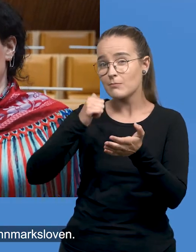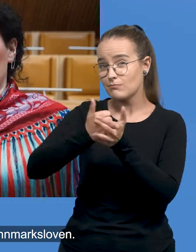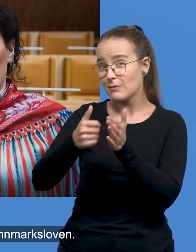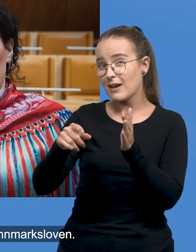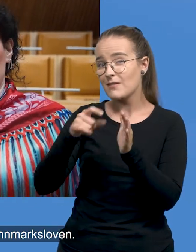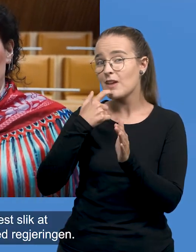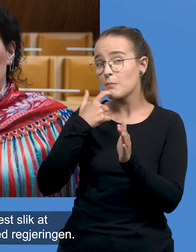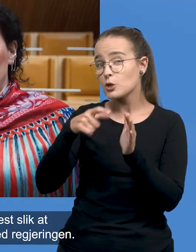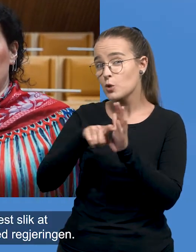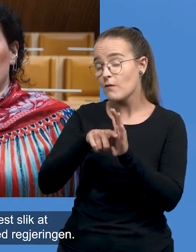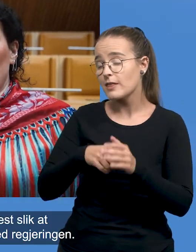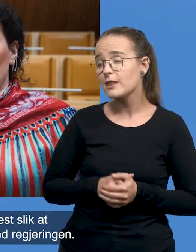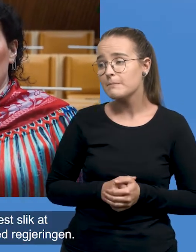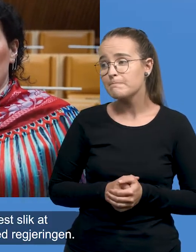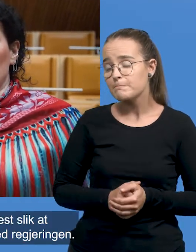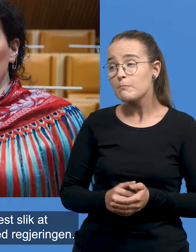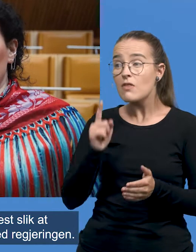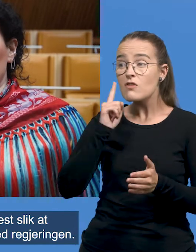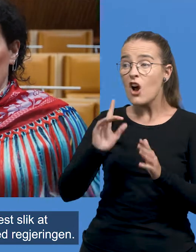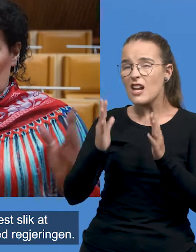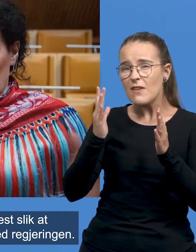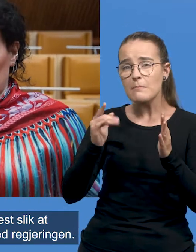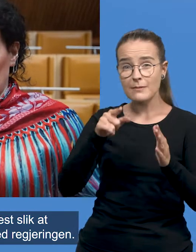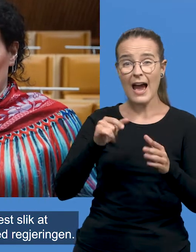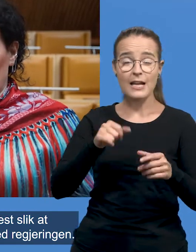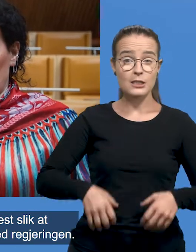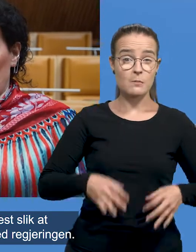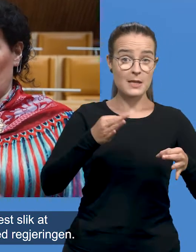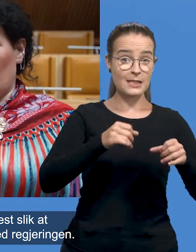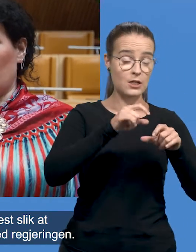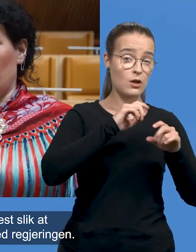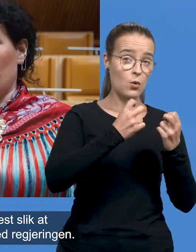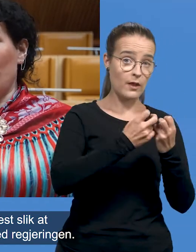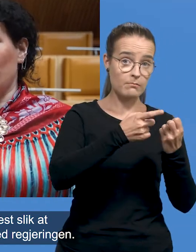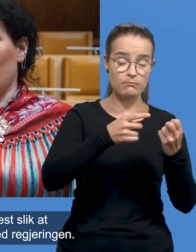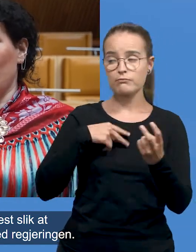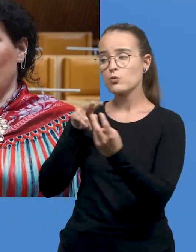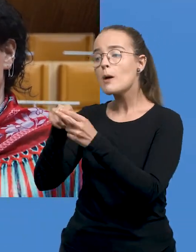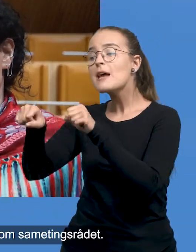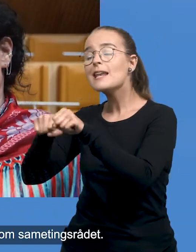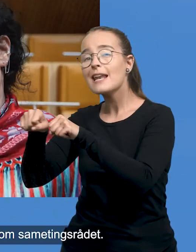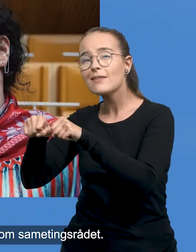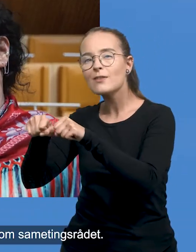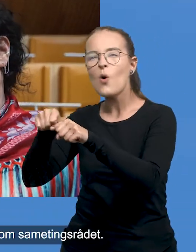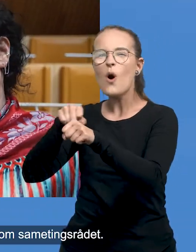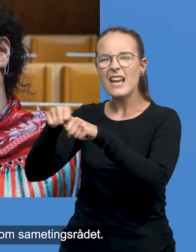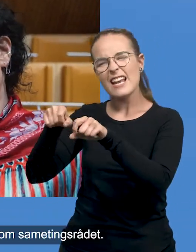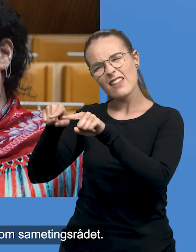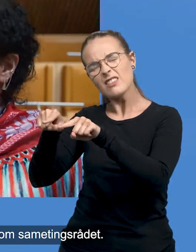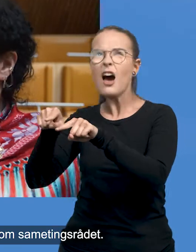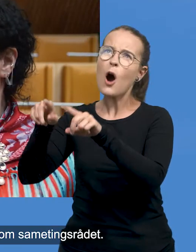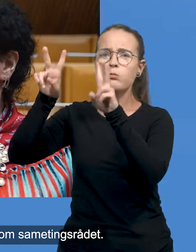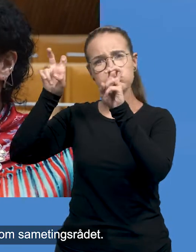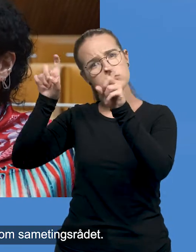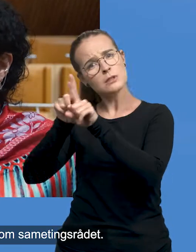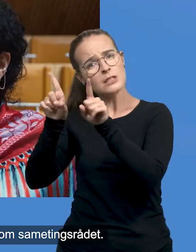tilblivelsen av Finnmarksloven. Ja. Men i dagliglivet så er det mest sånn at Sametingsrådet har kontakt med regjeringen. Som er på en måte, regjeringen